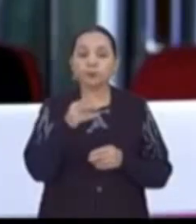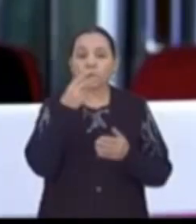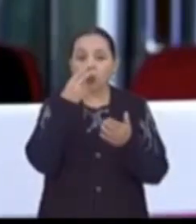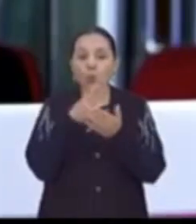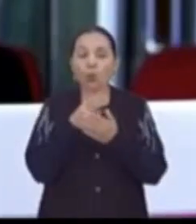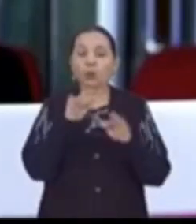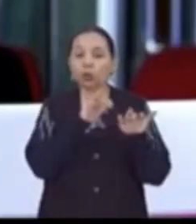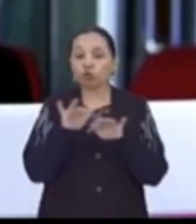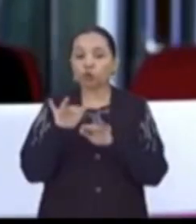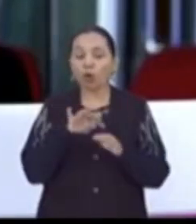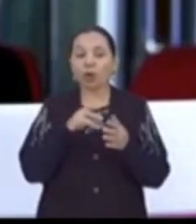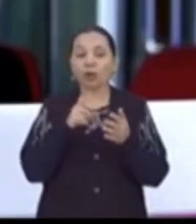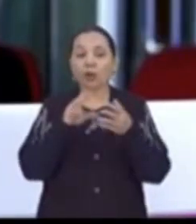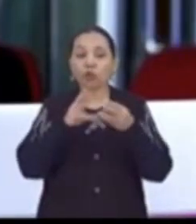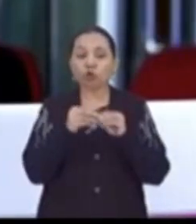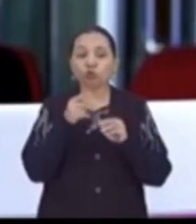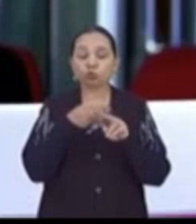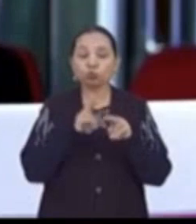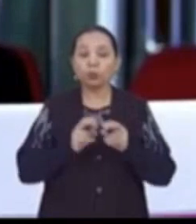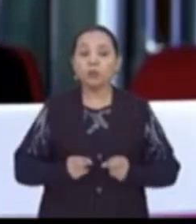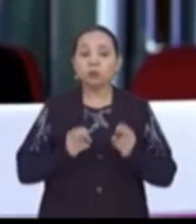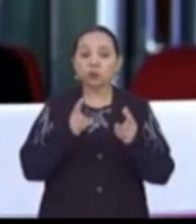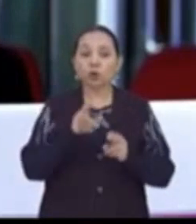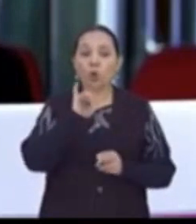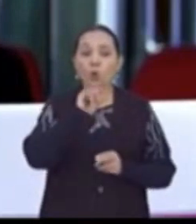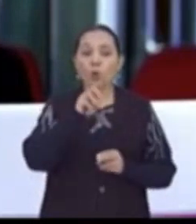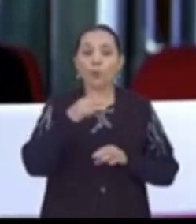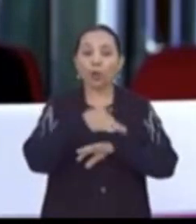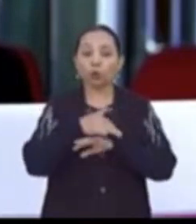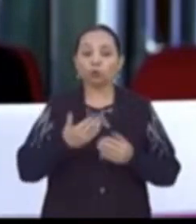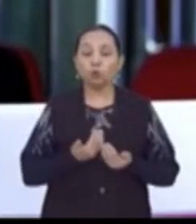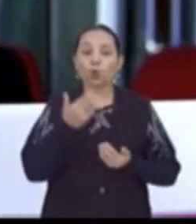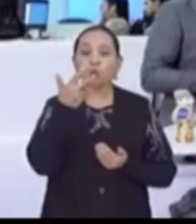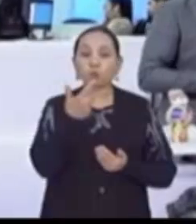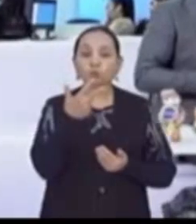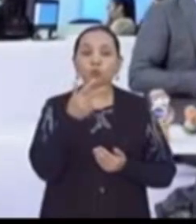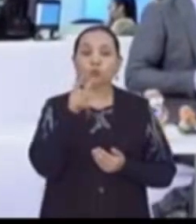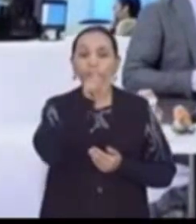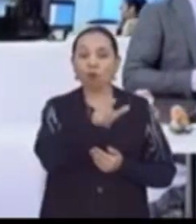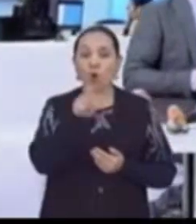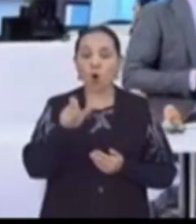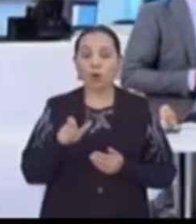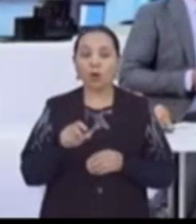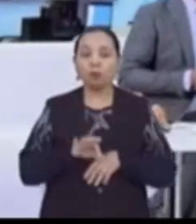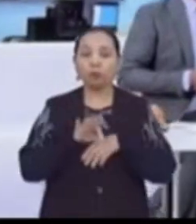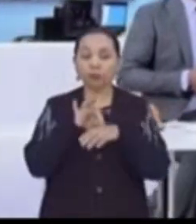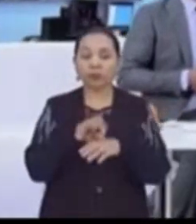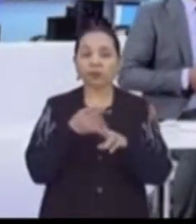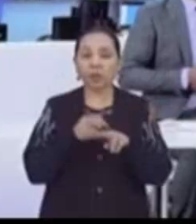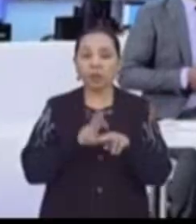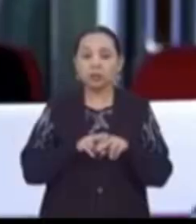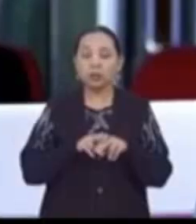Ko'rilgan choralar natijasida ushbu jinoyatni Ulug'bek ko'chasida yashovchi 3 fuqaro sodir etganligi aniqlanib,